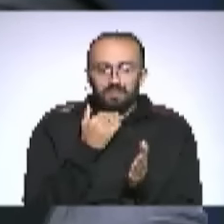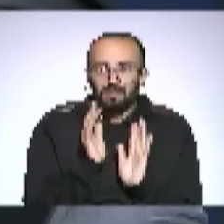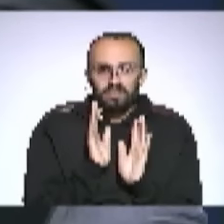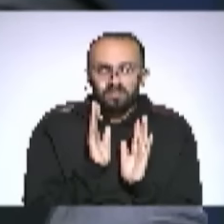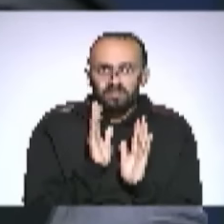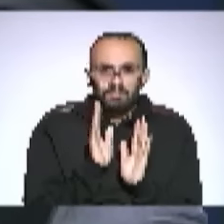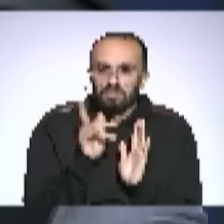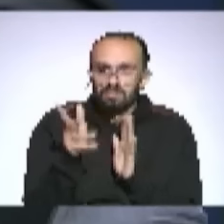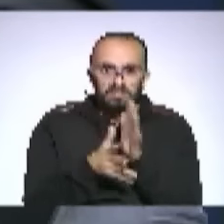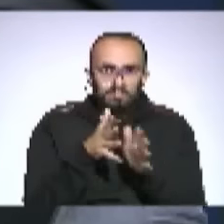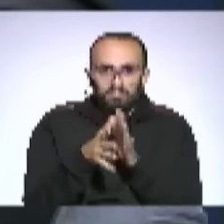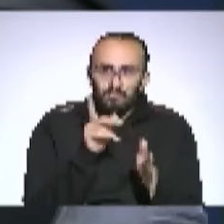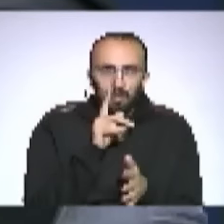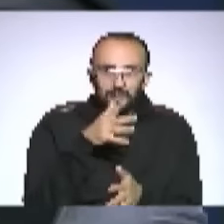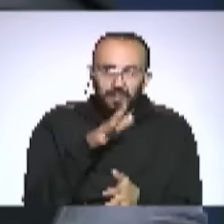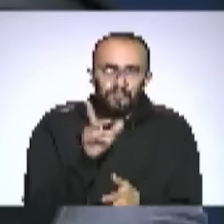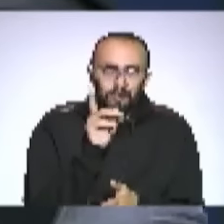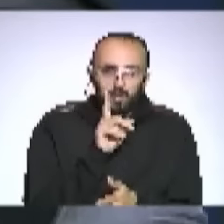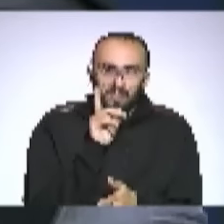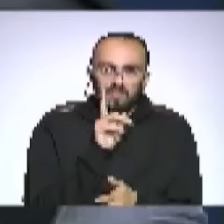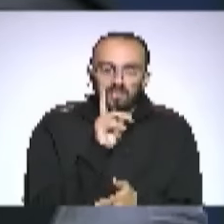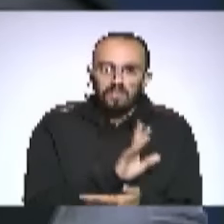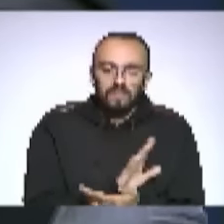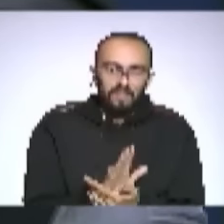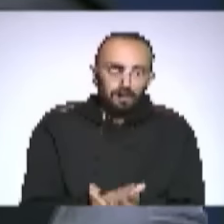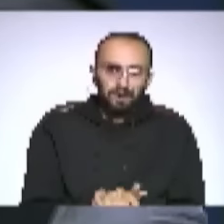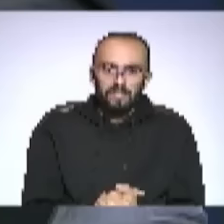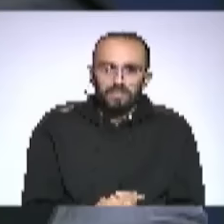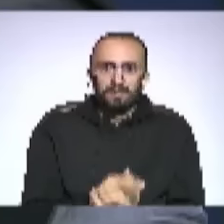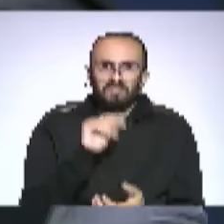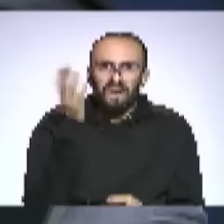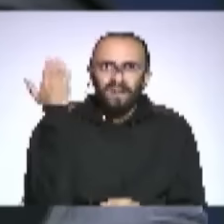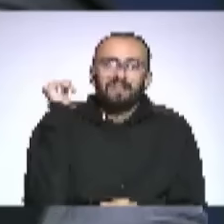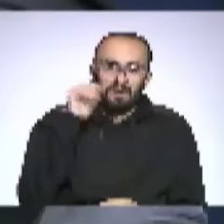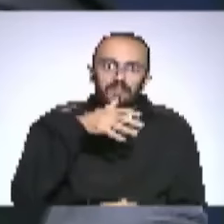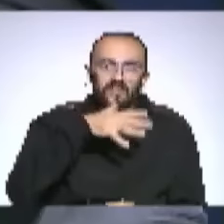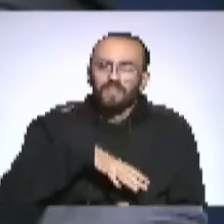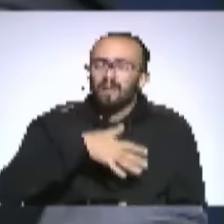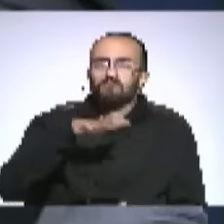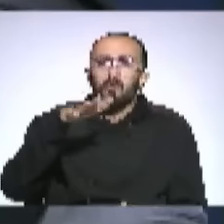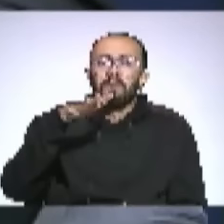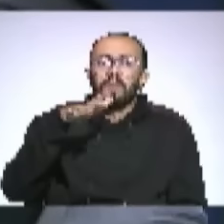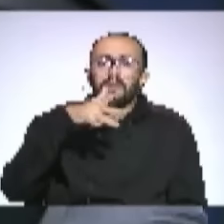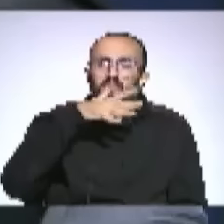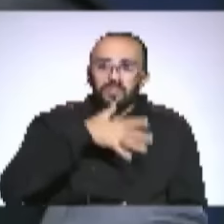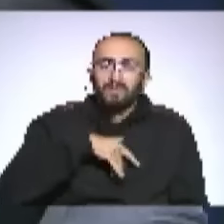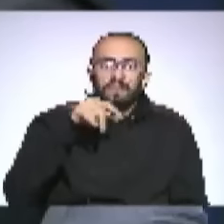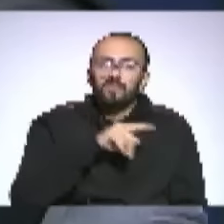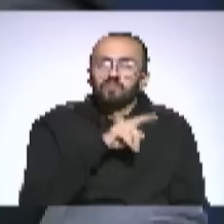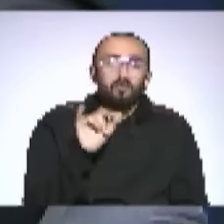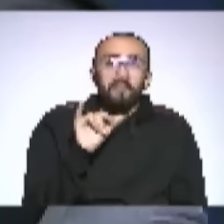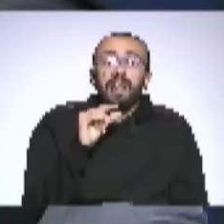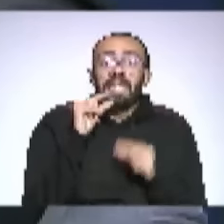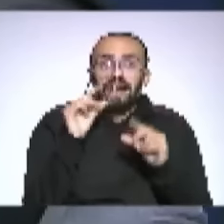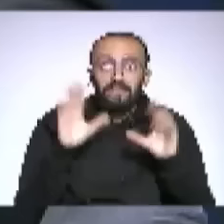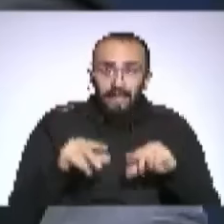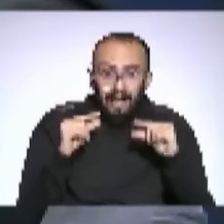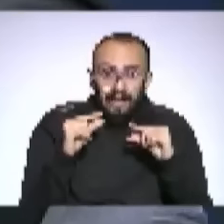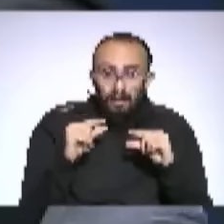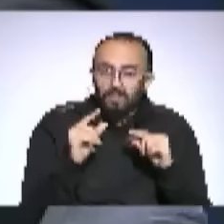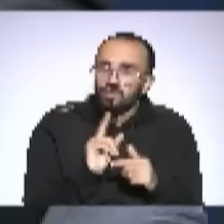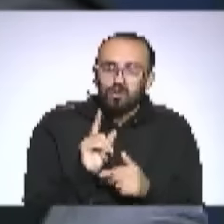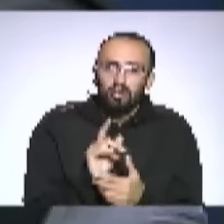المره دي مش عايز يقول حصل كذا مش زي المره اللي فاتت لان مش مهم ان نقول حصل كذا انما في دليل ان في